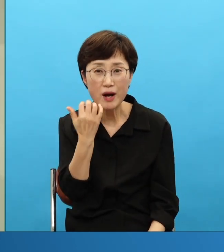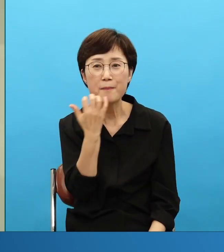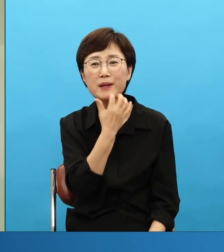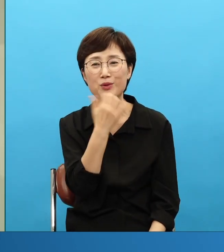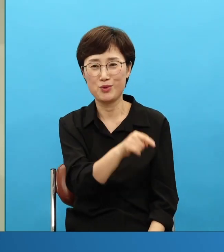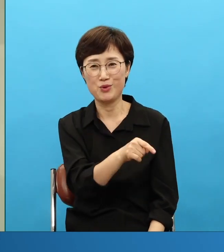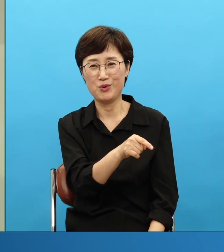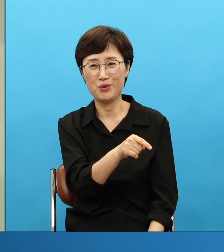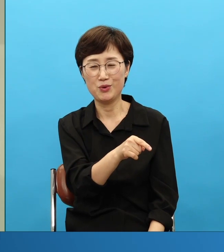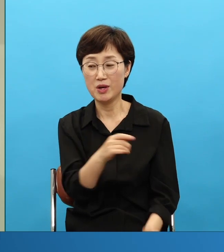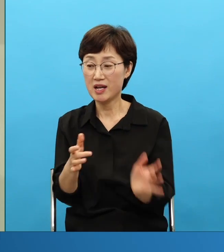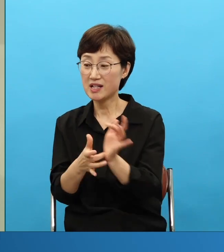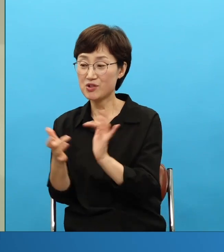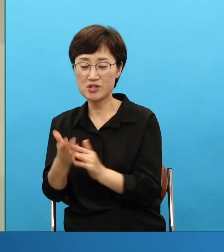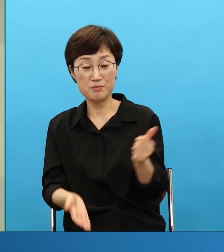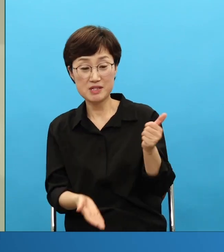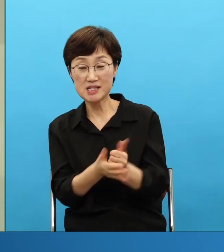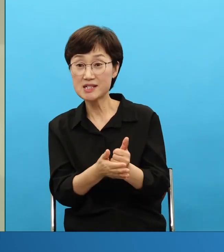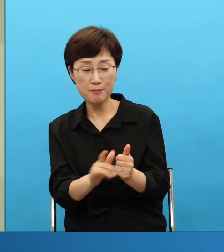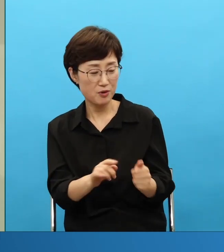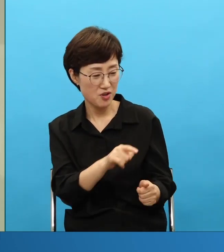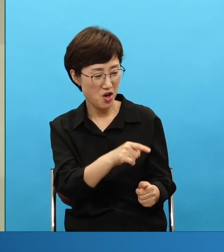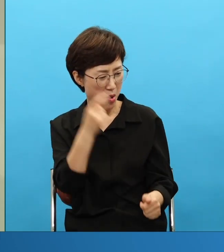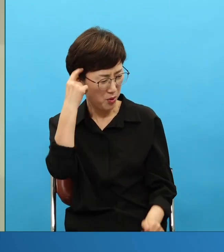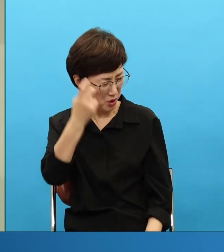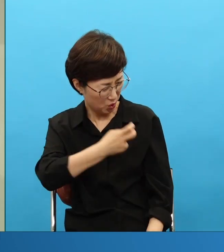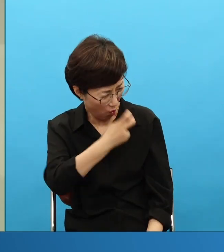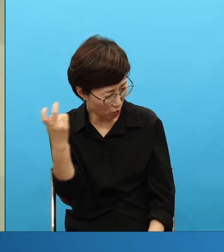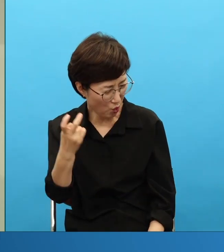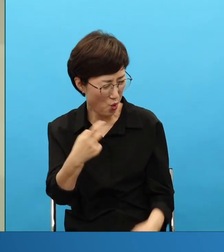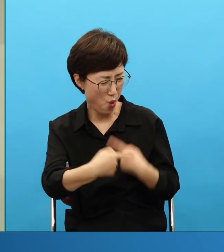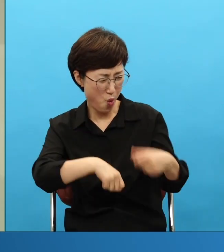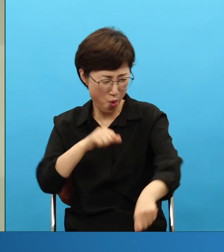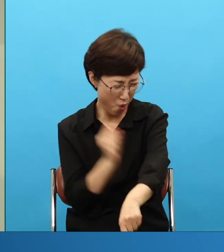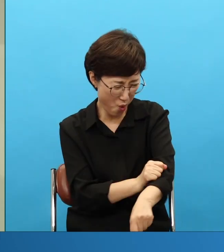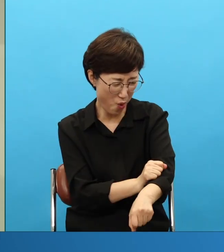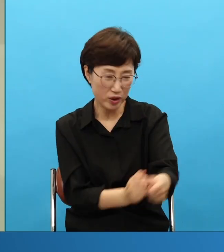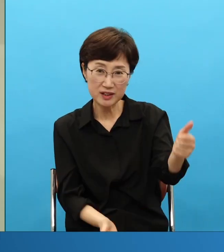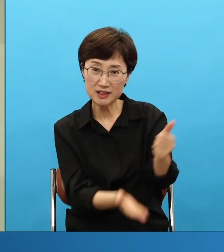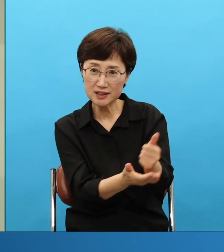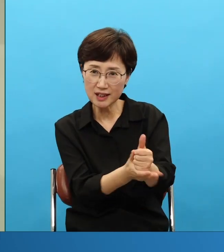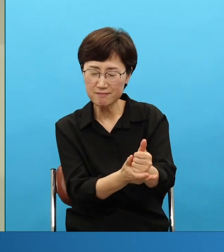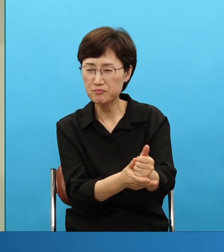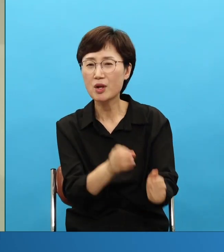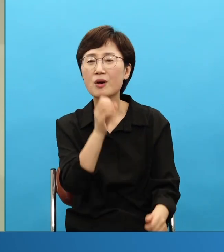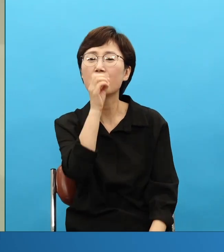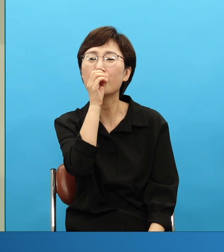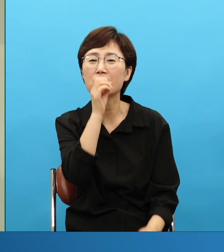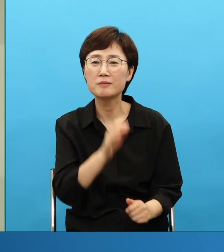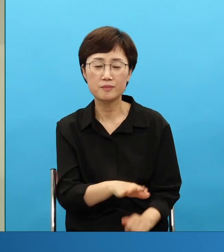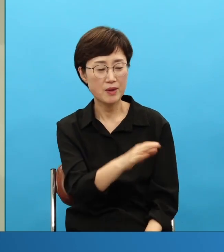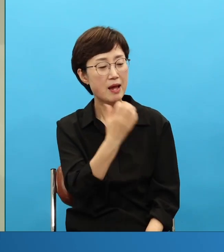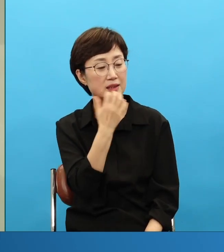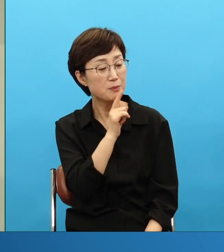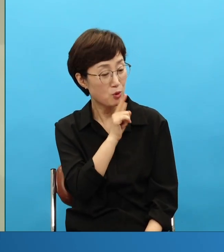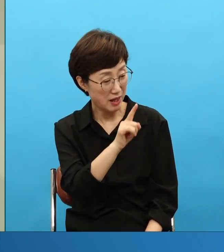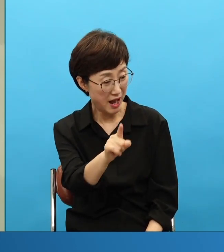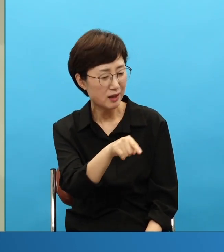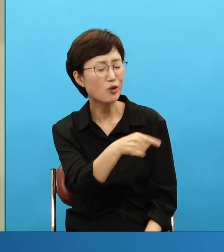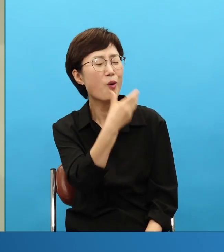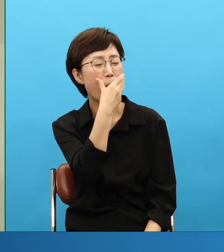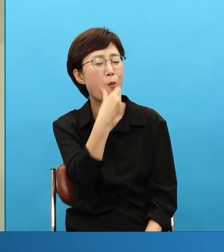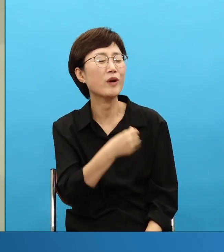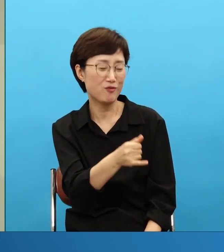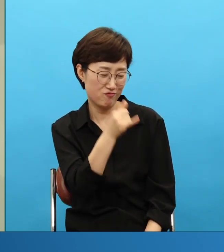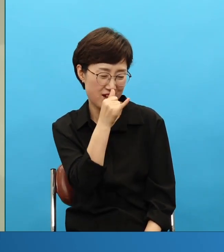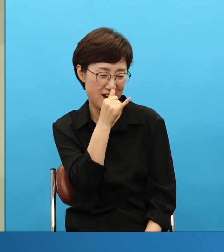그랬어요. That God did not say, Simon, son of Jonah, you're 머리 so 가지고는 안 smart. 돼, 안 But it's not 깨달아져요. going to work with your smartness or your brains. 네가 복이 있구나. You are blessed.